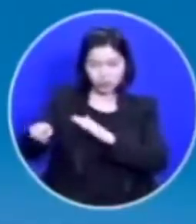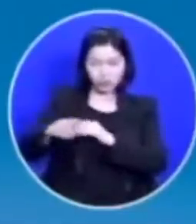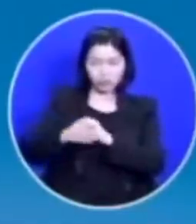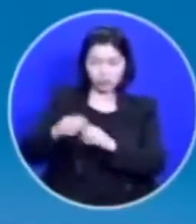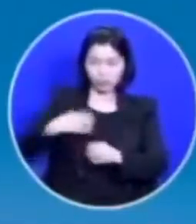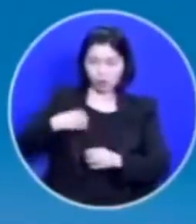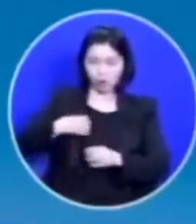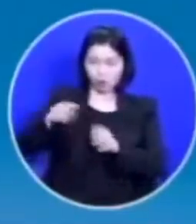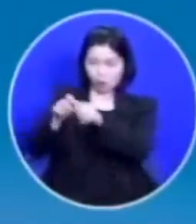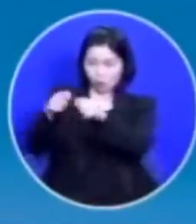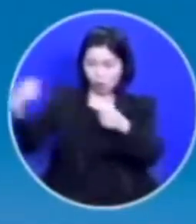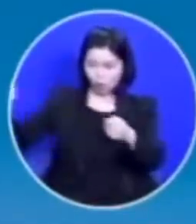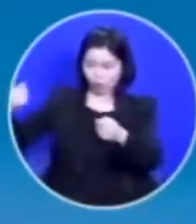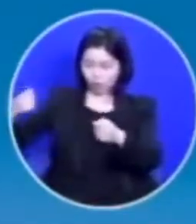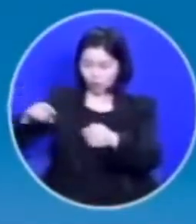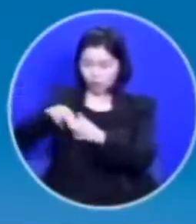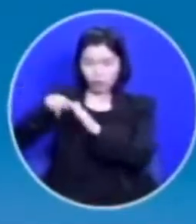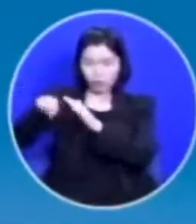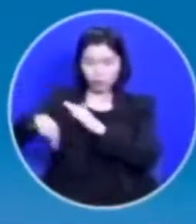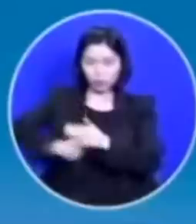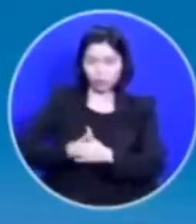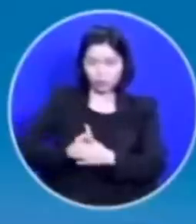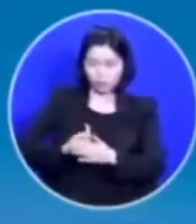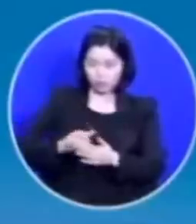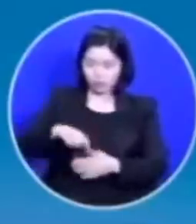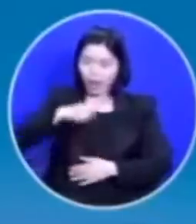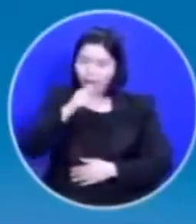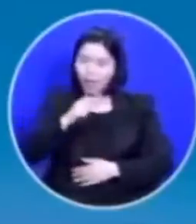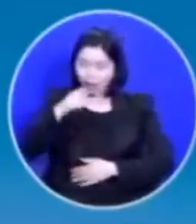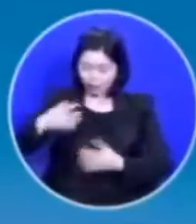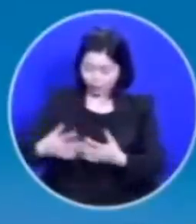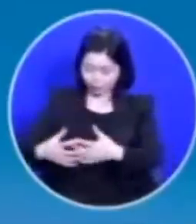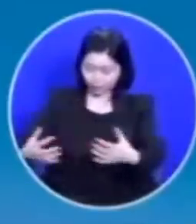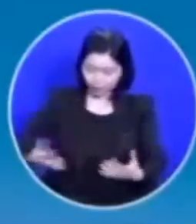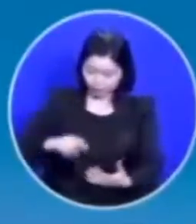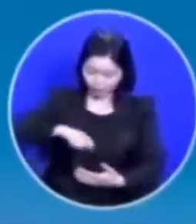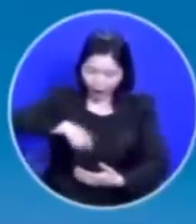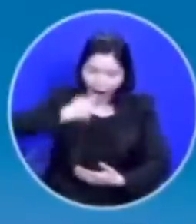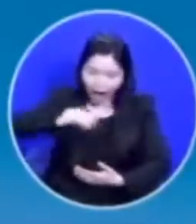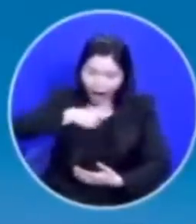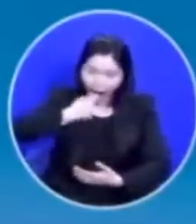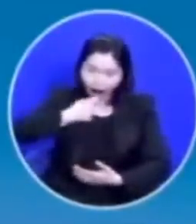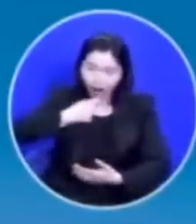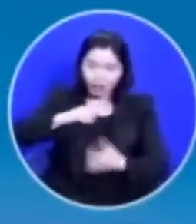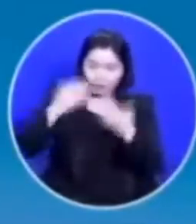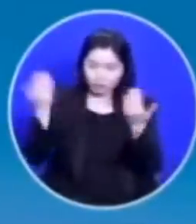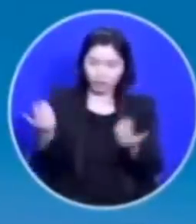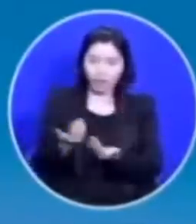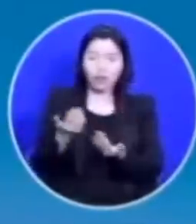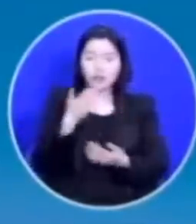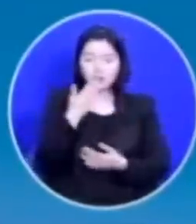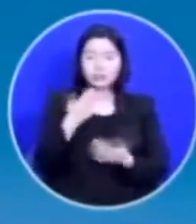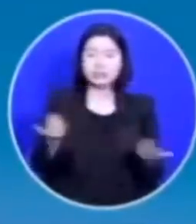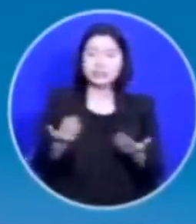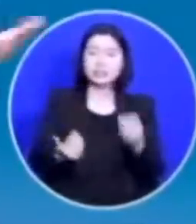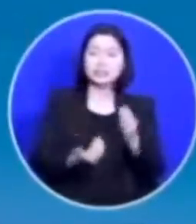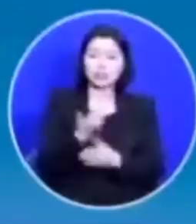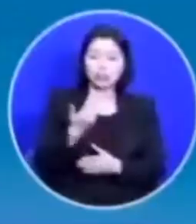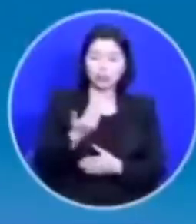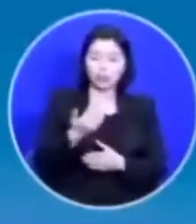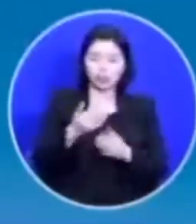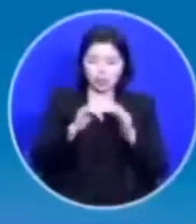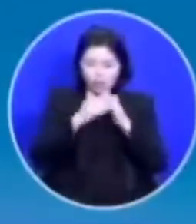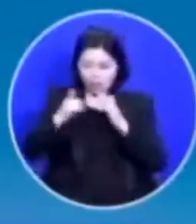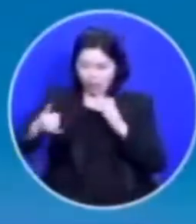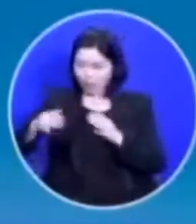옷장 속에 들어가서 아이스크림 한 통을 혼자 다 먹는 이런 일이 벌어집니다 가족이 보는 것도